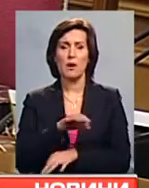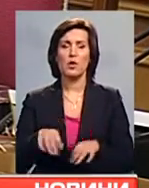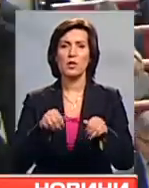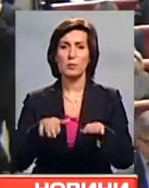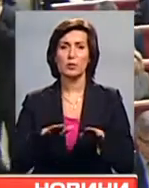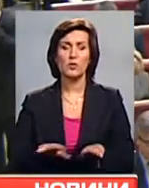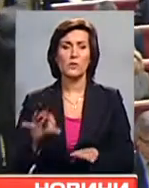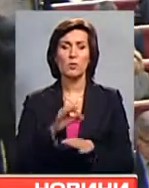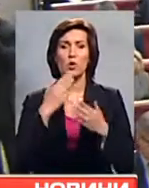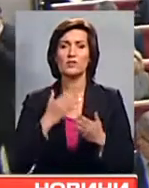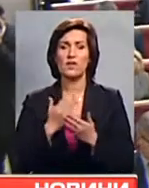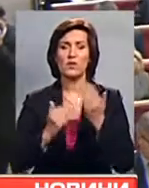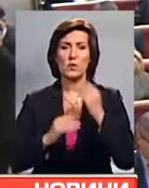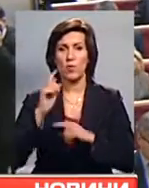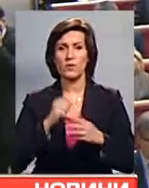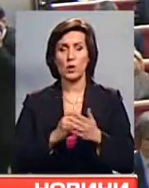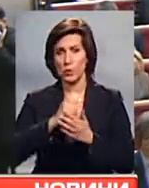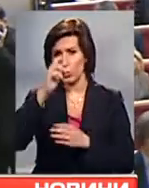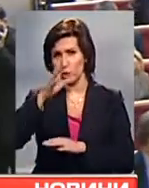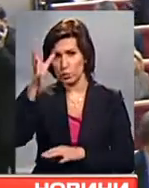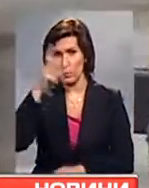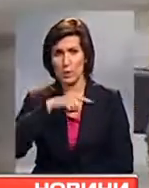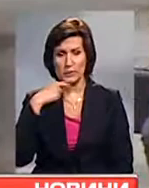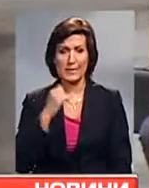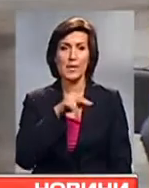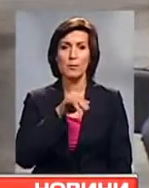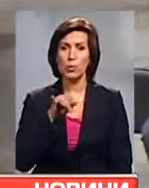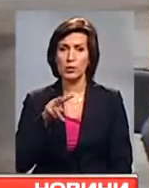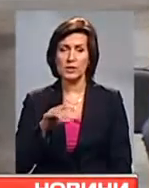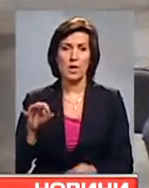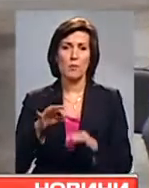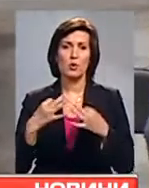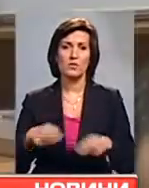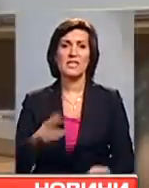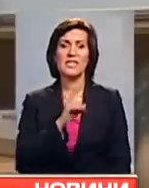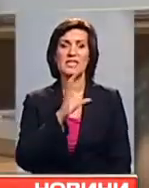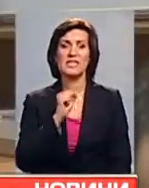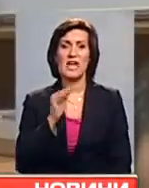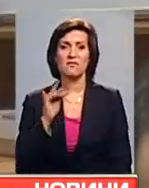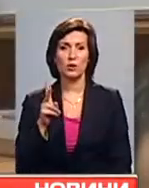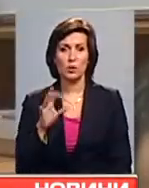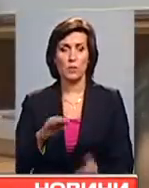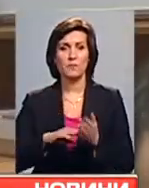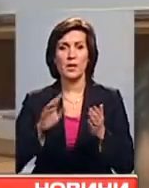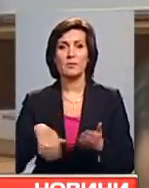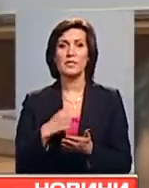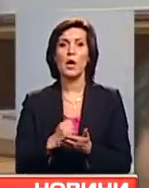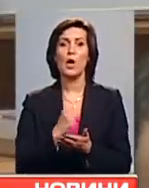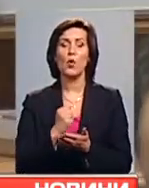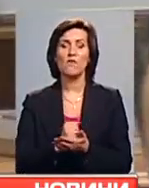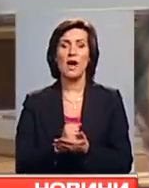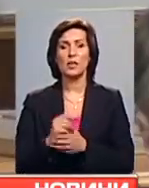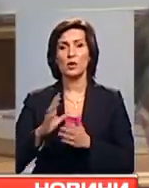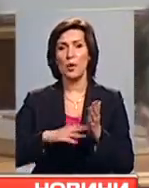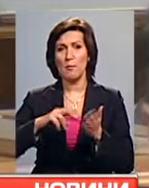проєкт постанови про звернення Верховної Ради до Держдуми Росії та Володимира Путіна щодо звільнення Надії Савченко. Після ухвалення календарного